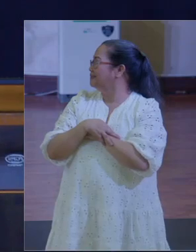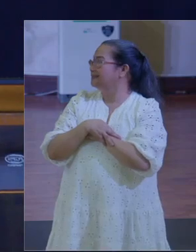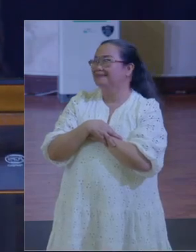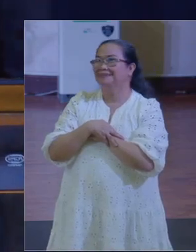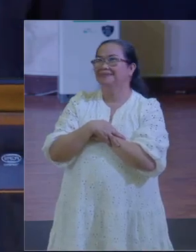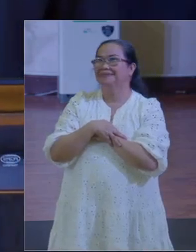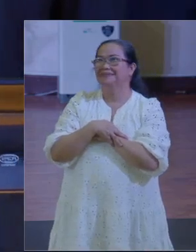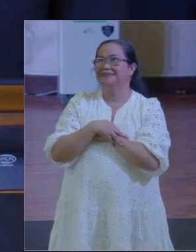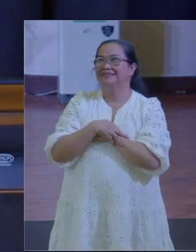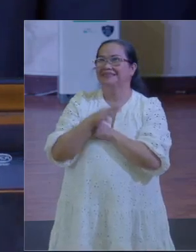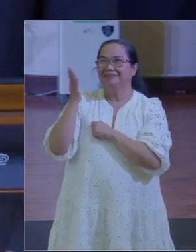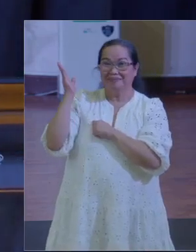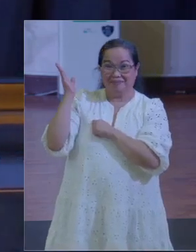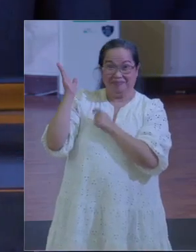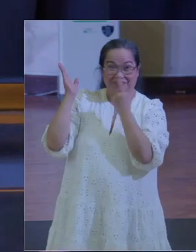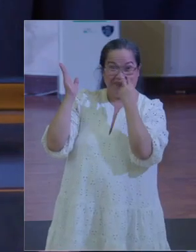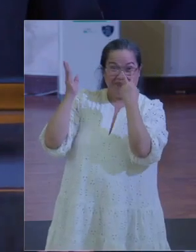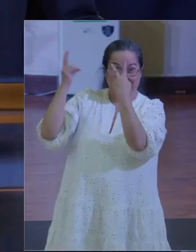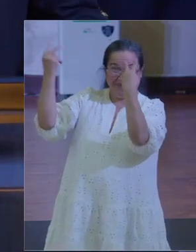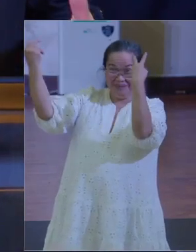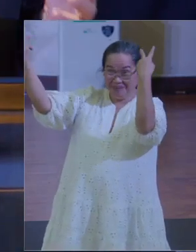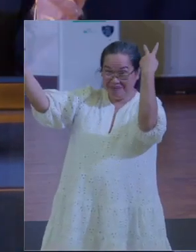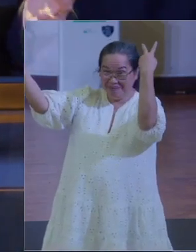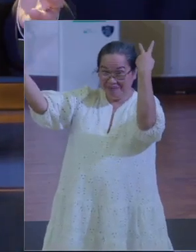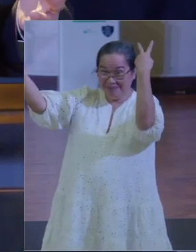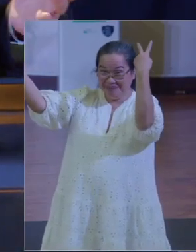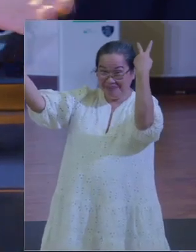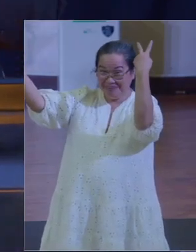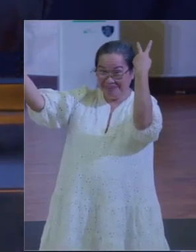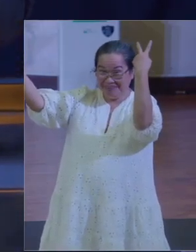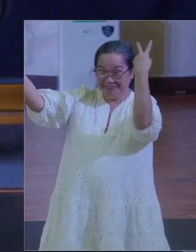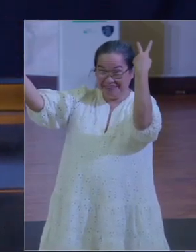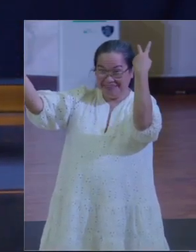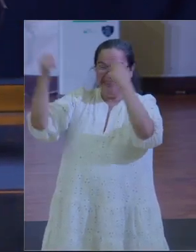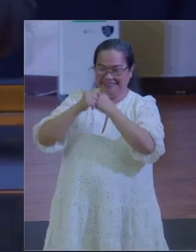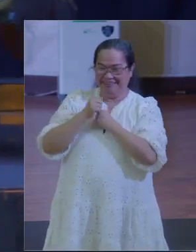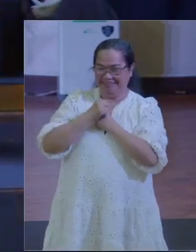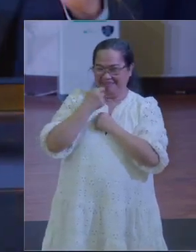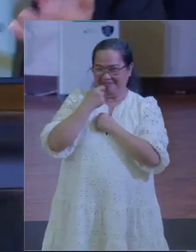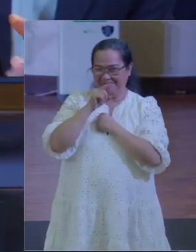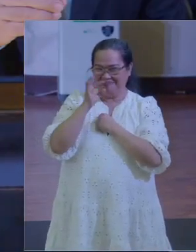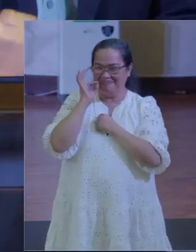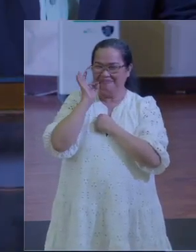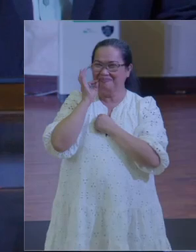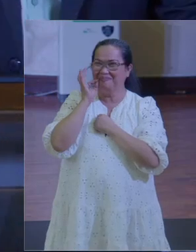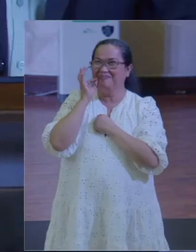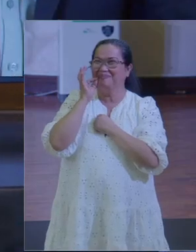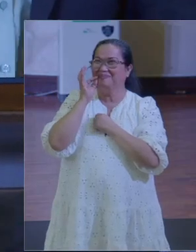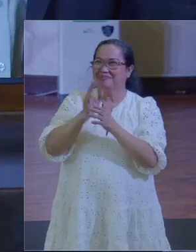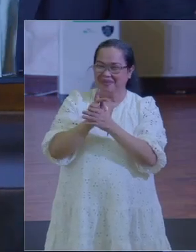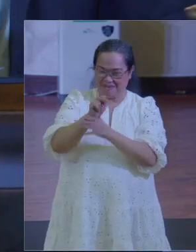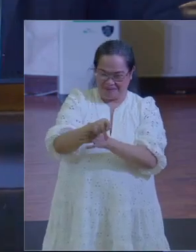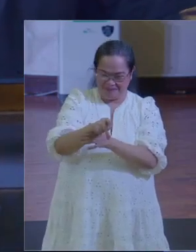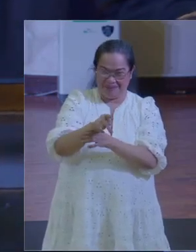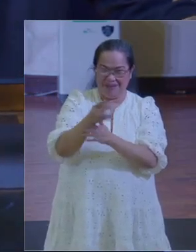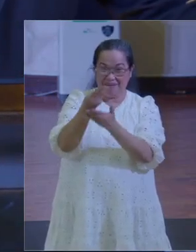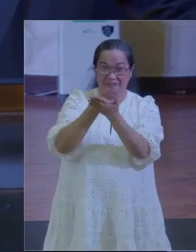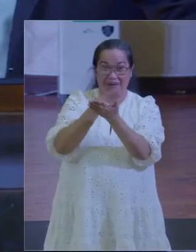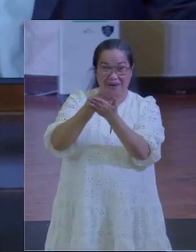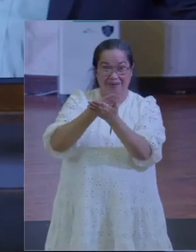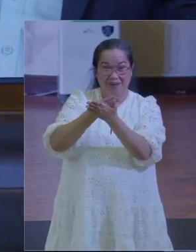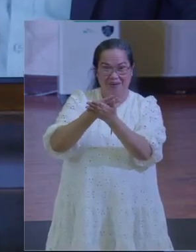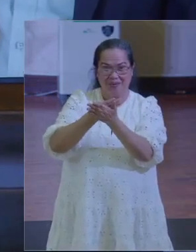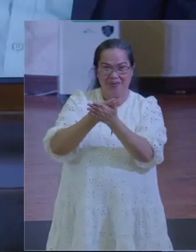Ayan, nakita niyo yung picture na yan. So si Ate Luz, Deacon Luz Pine, nagplant na pala siya ng mango tree doon. So sanay na